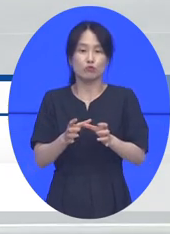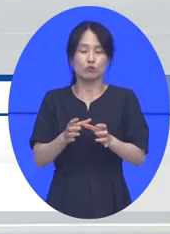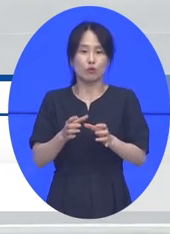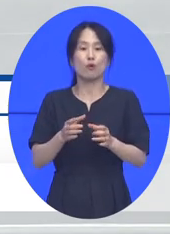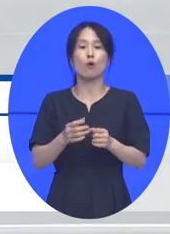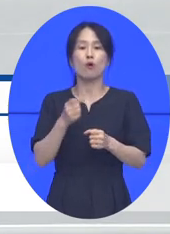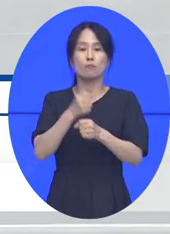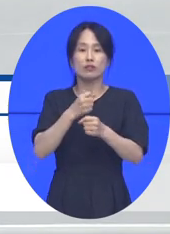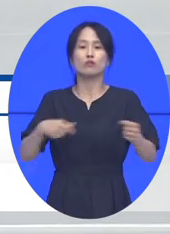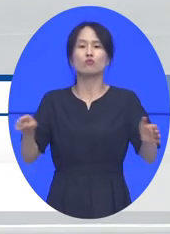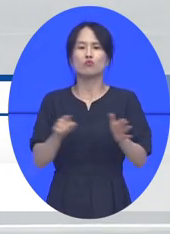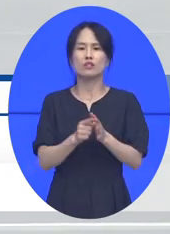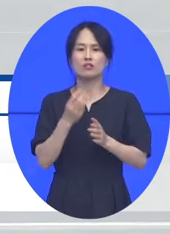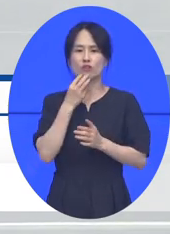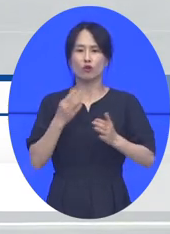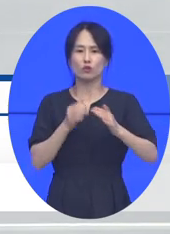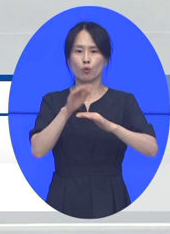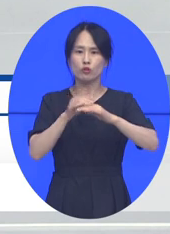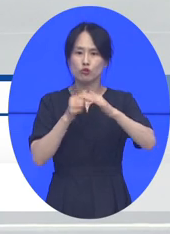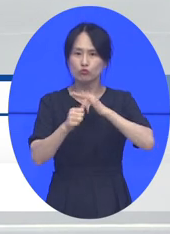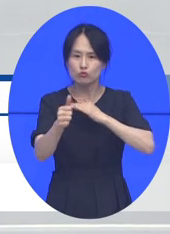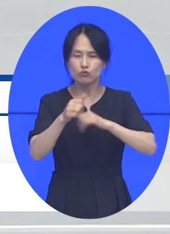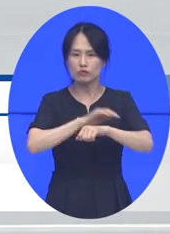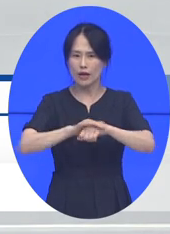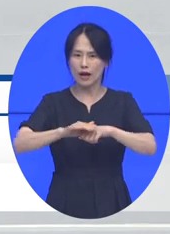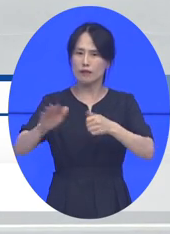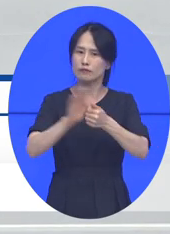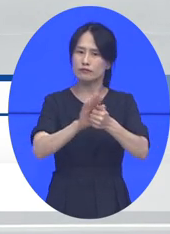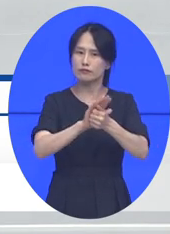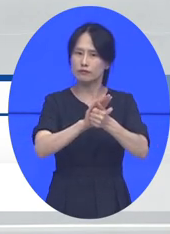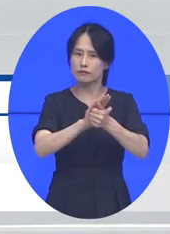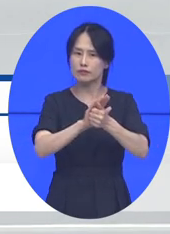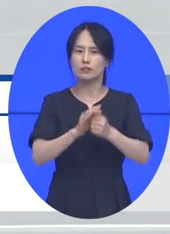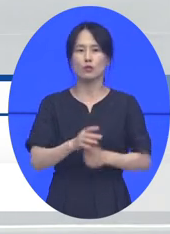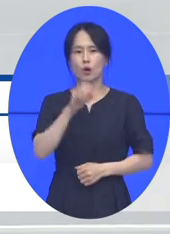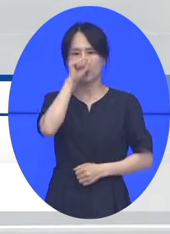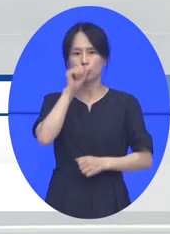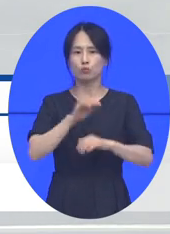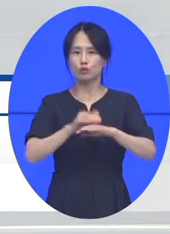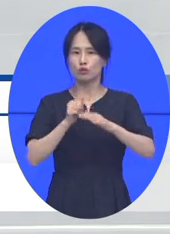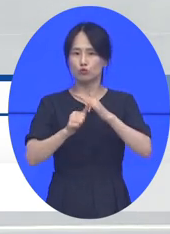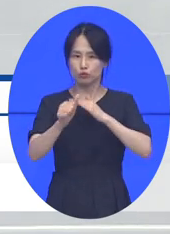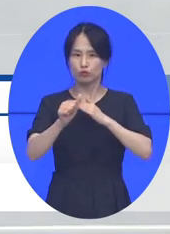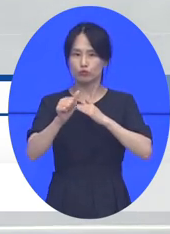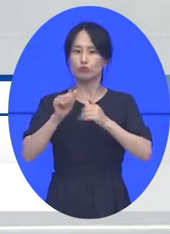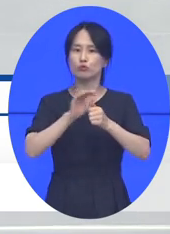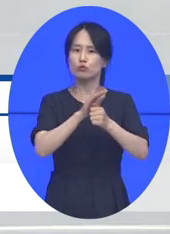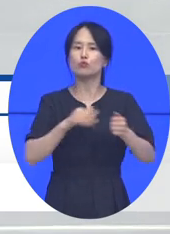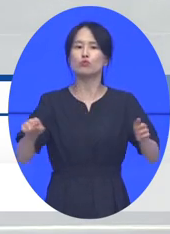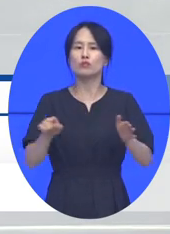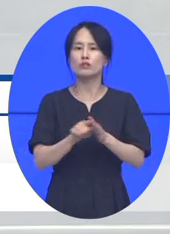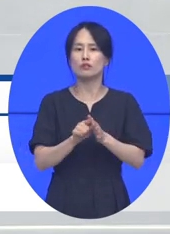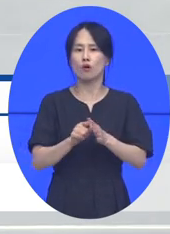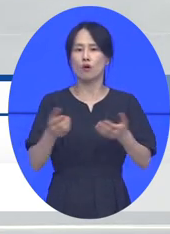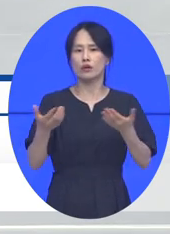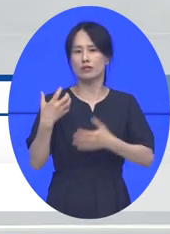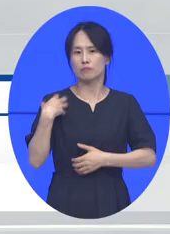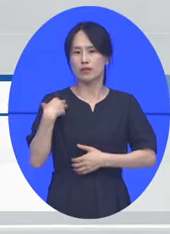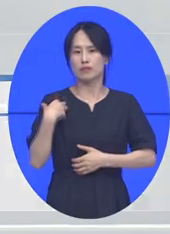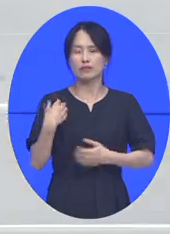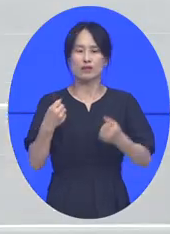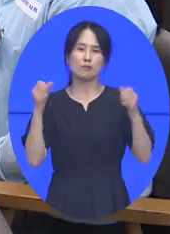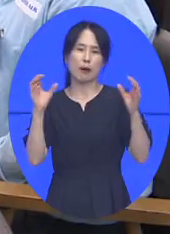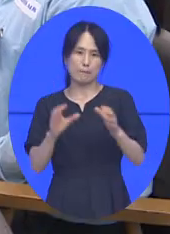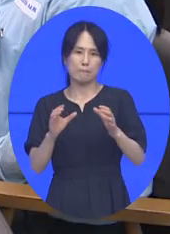있게끔 경기도 선수들을 잘 케어해서 좋은 선수가 될수 있도록 역할하는 데